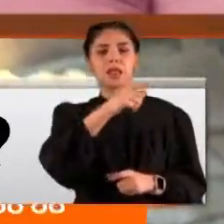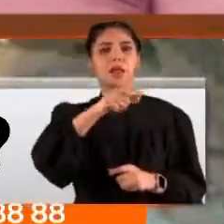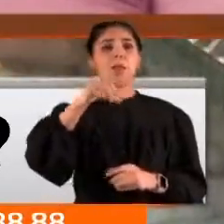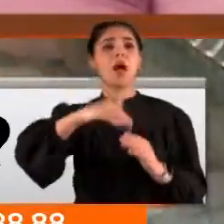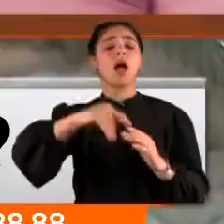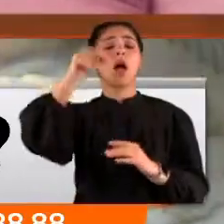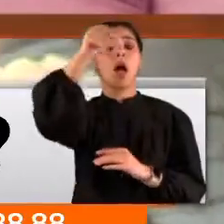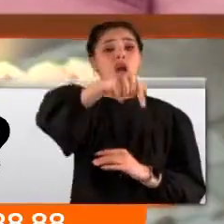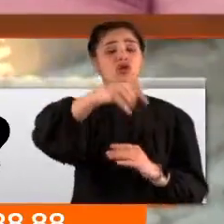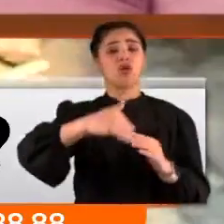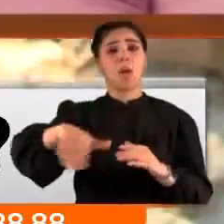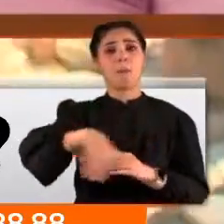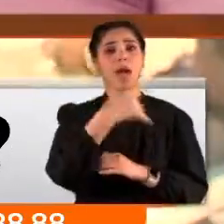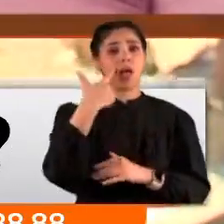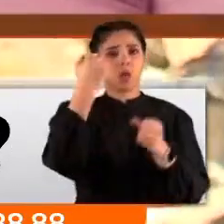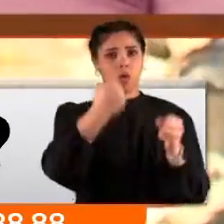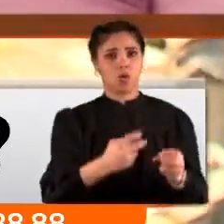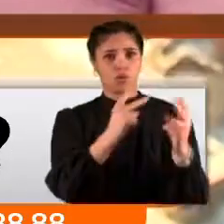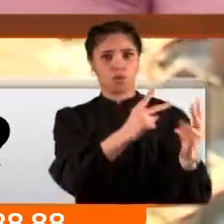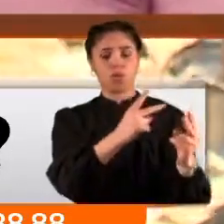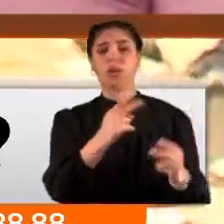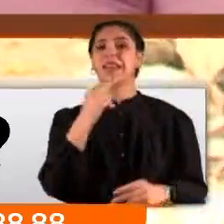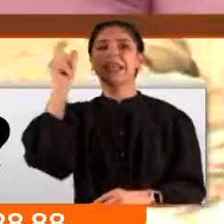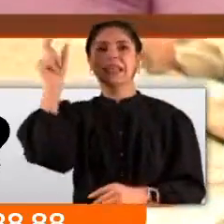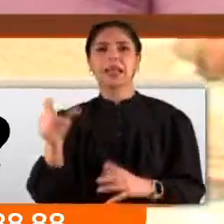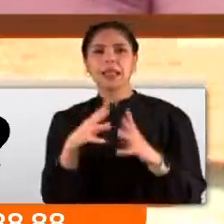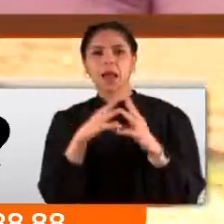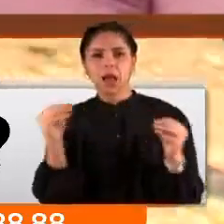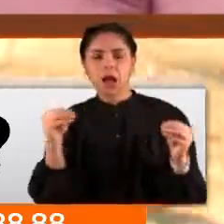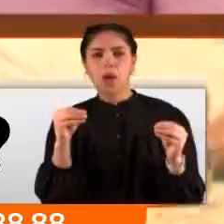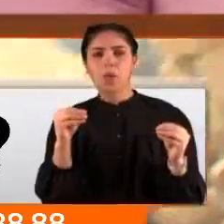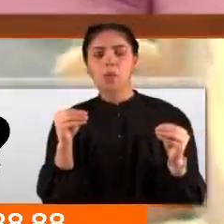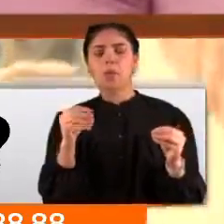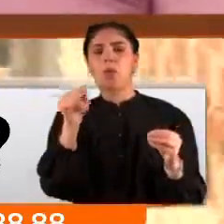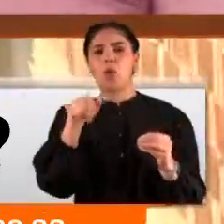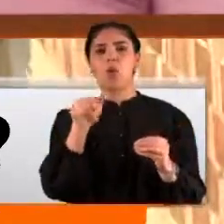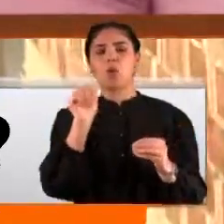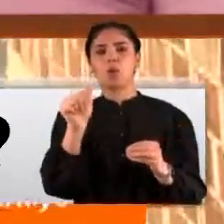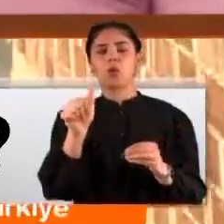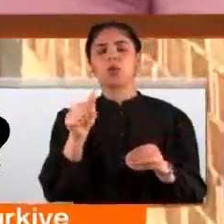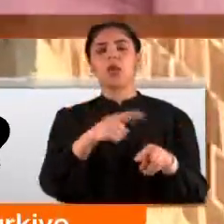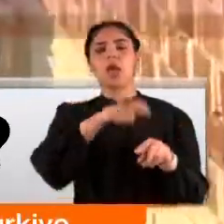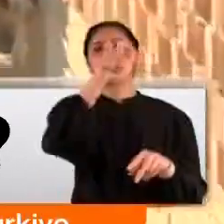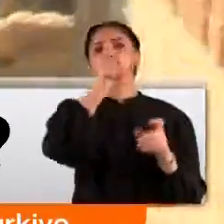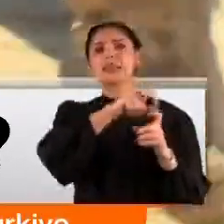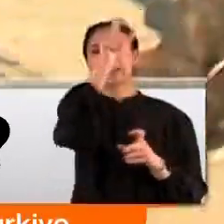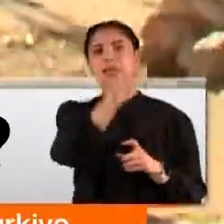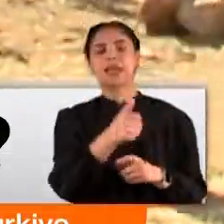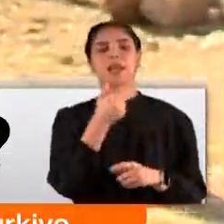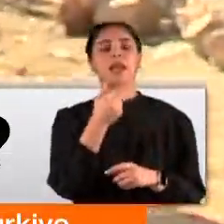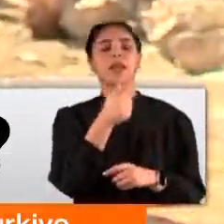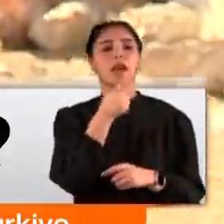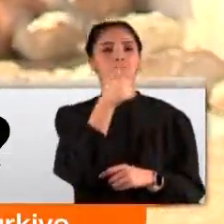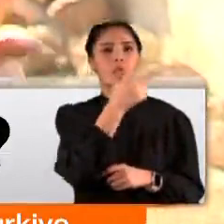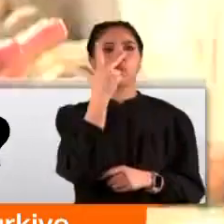mahallede oturuyor ancak talihsiz kadının kaybolduğu gün Sinan serdoğan işte burada at yolda tam 3 kez